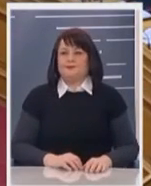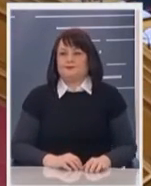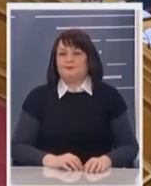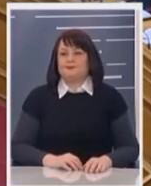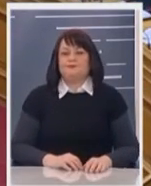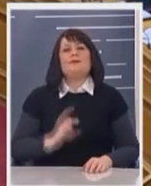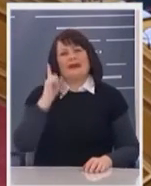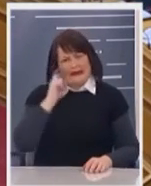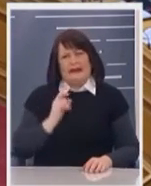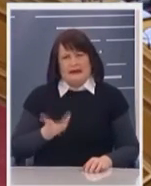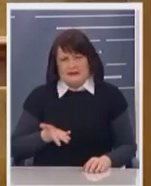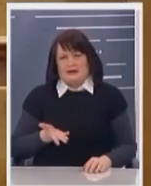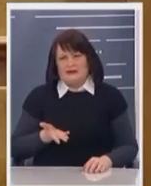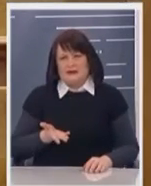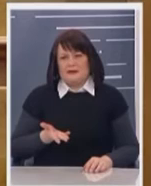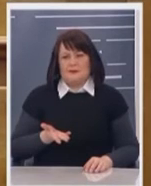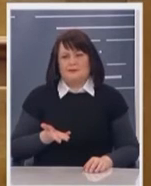Και ξέρετε κάτι,